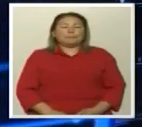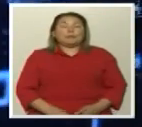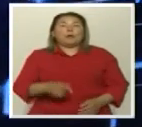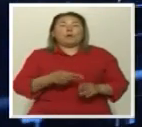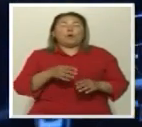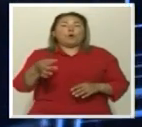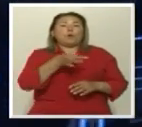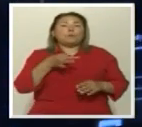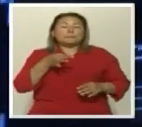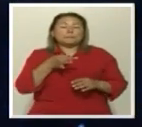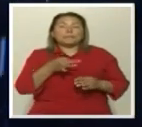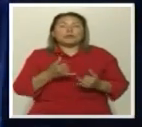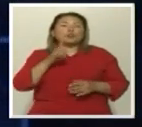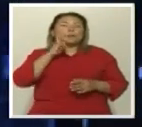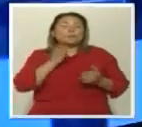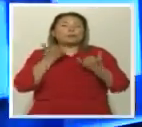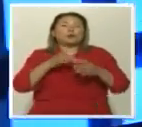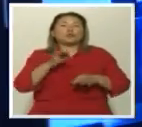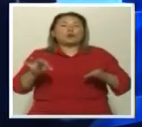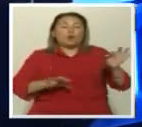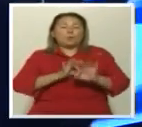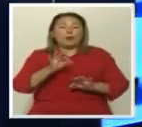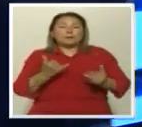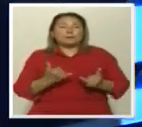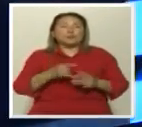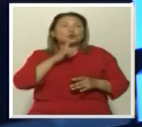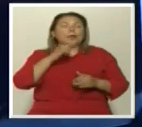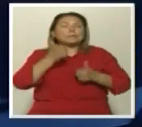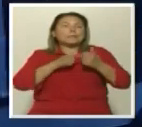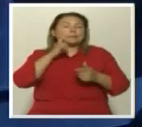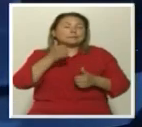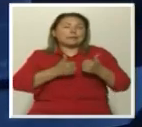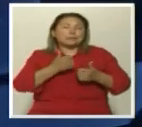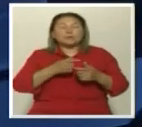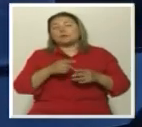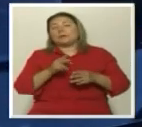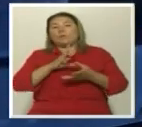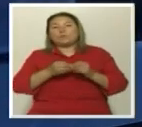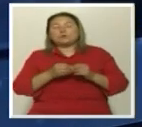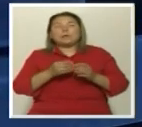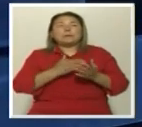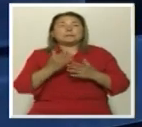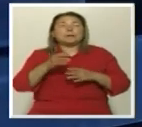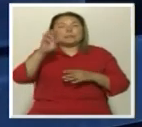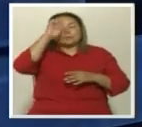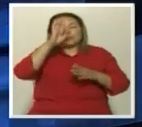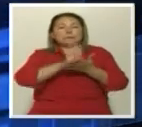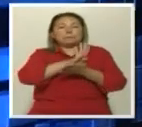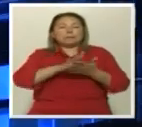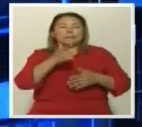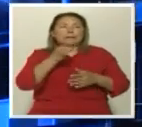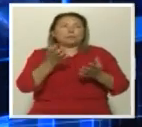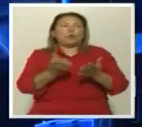Бұл облыста жастарға арналған 7 жоба жүзеге асады. Ол өңірдің жастар саясаты мәселелер жөндегі басқарманың мемлекеттік гранты аясында